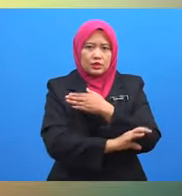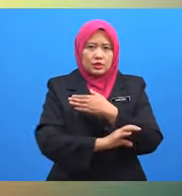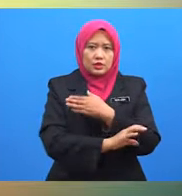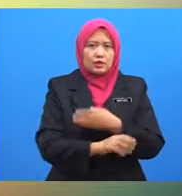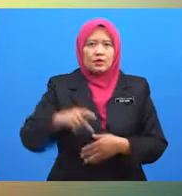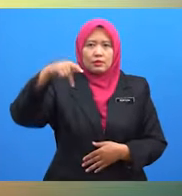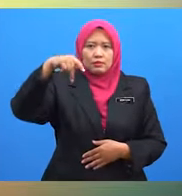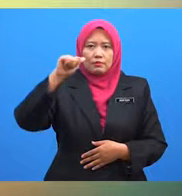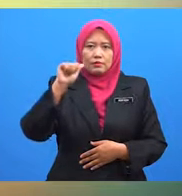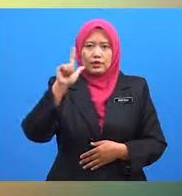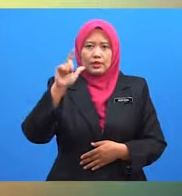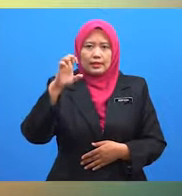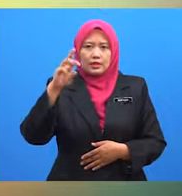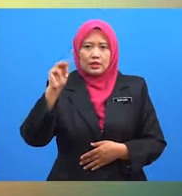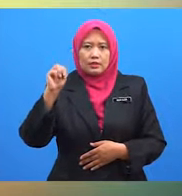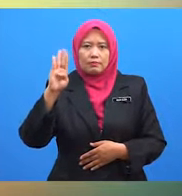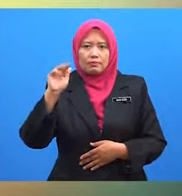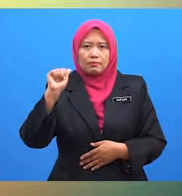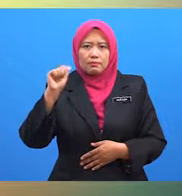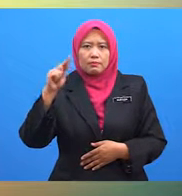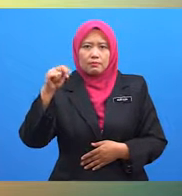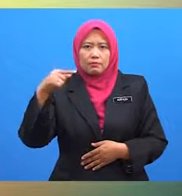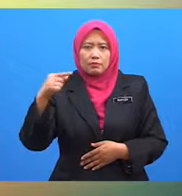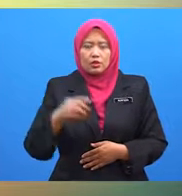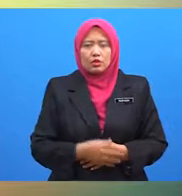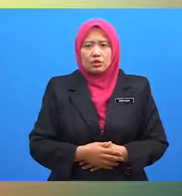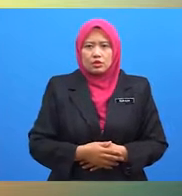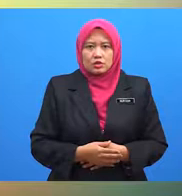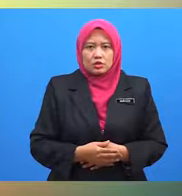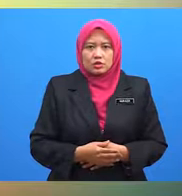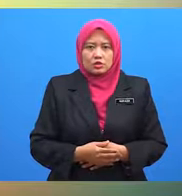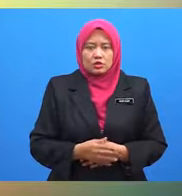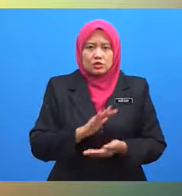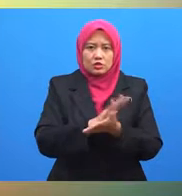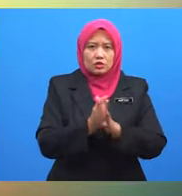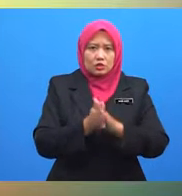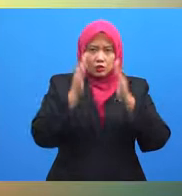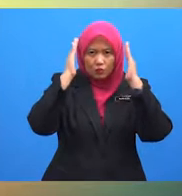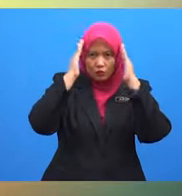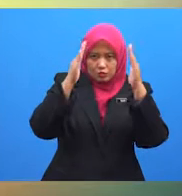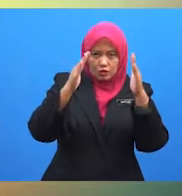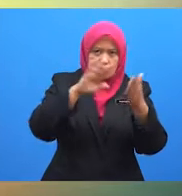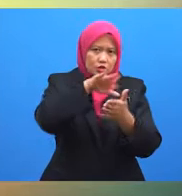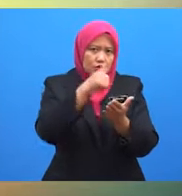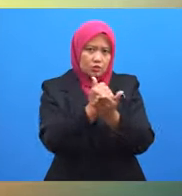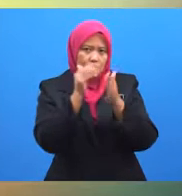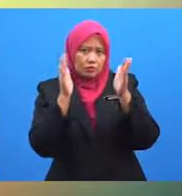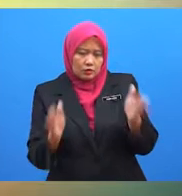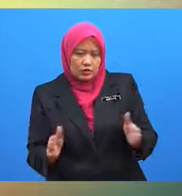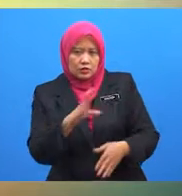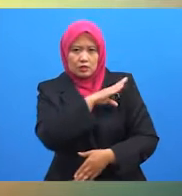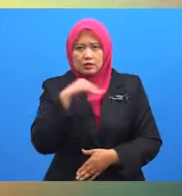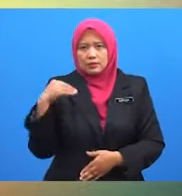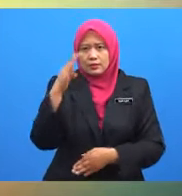dan budaya, perdagangan dan pelayar dari timur, China dan barat,